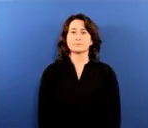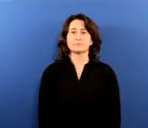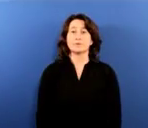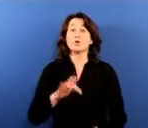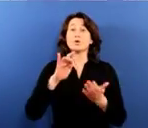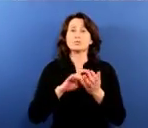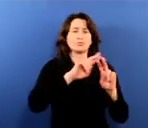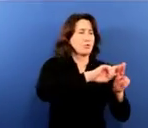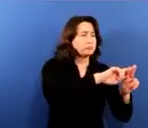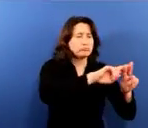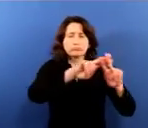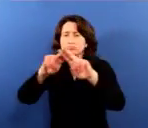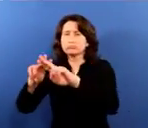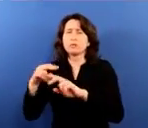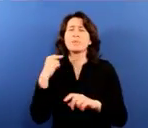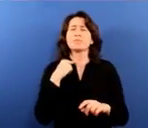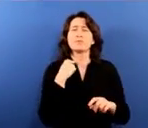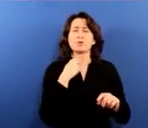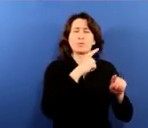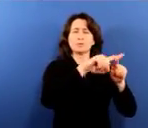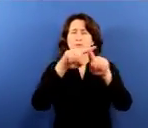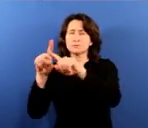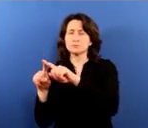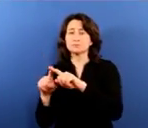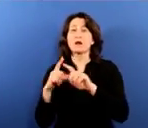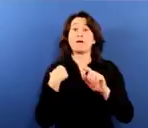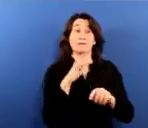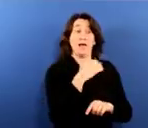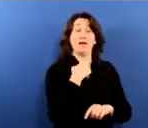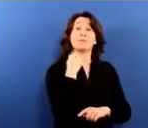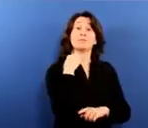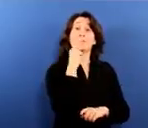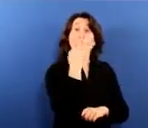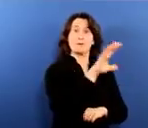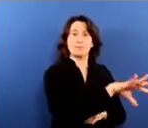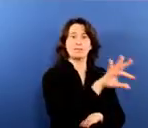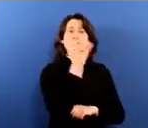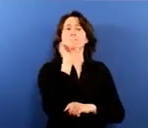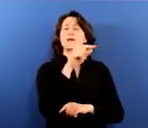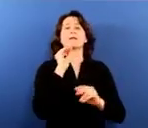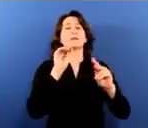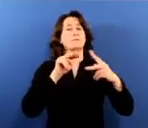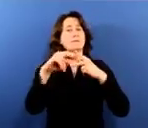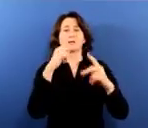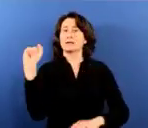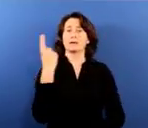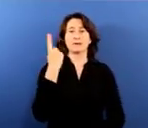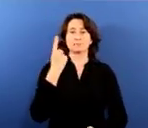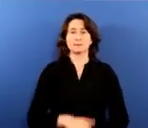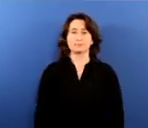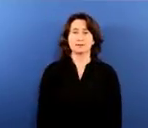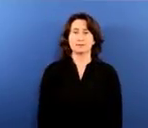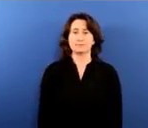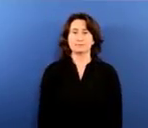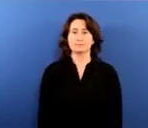Bizkaiko Foru Aldundia estatu mailako lurralde erakunderik gardenena hautatua izan da. Horrelaxe iragarri du Transparentzia Internacional